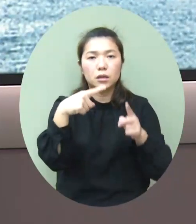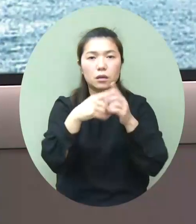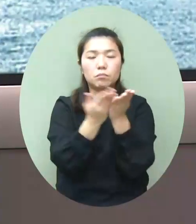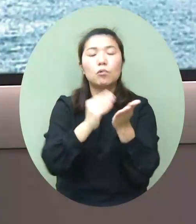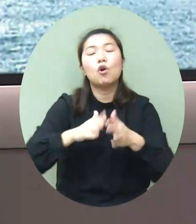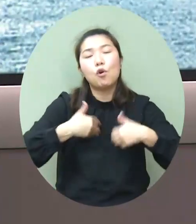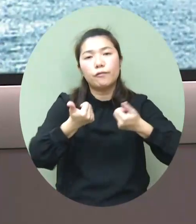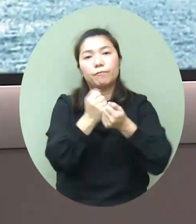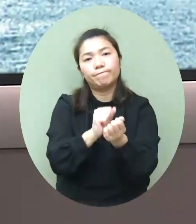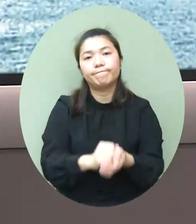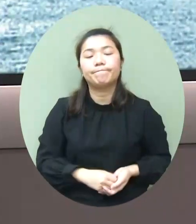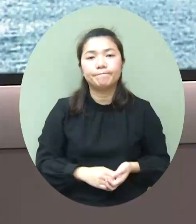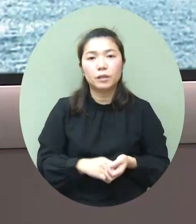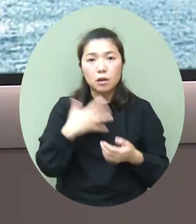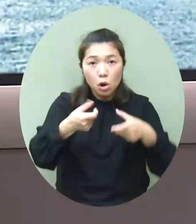过去有